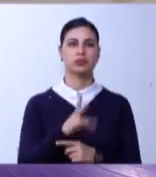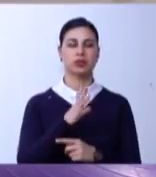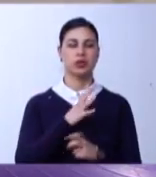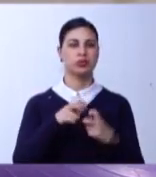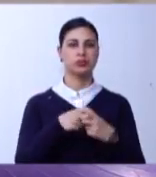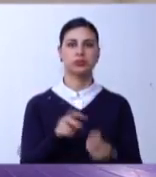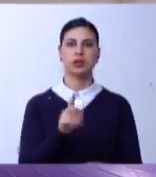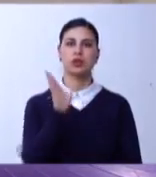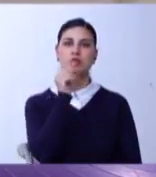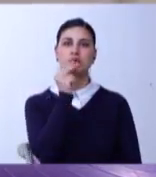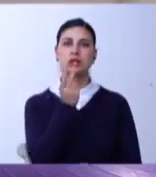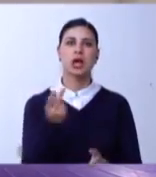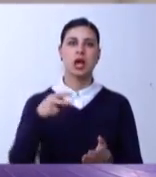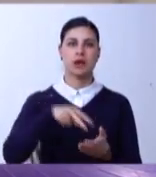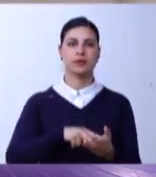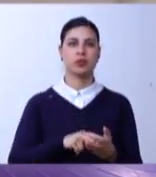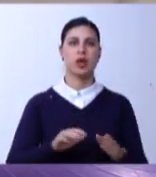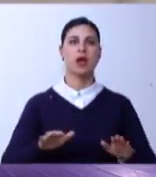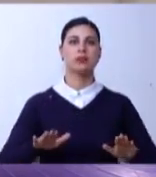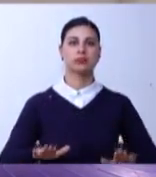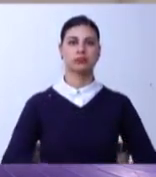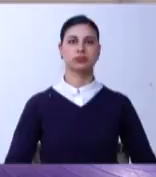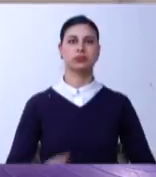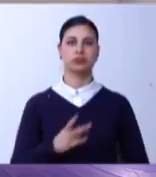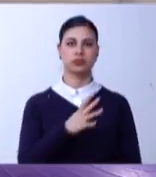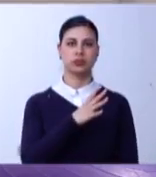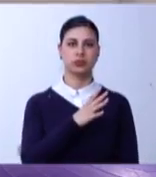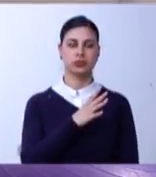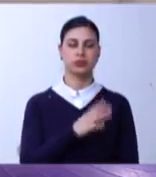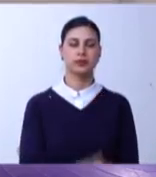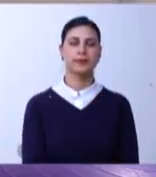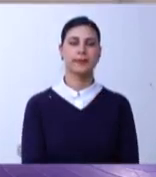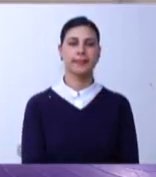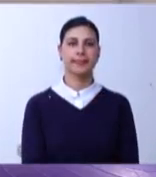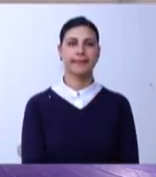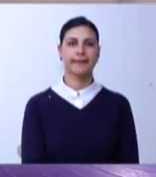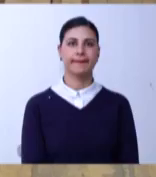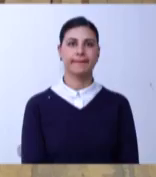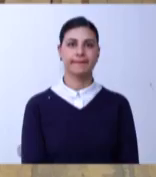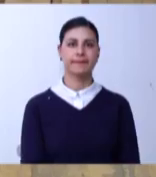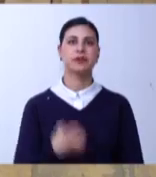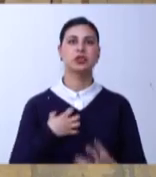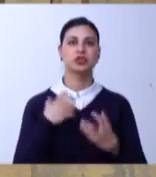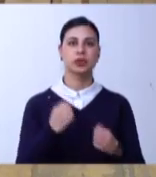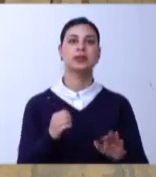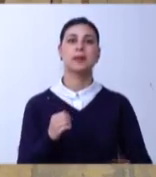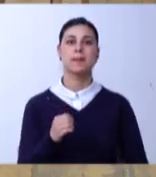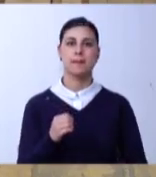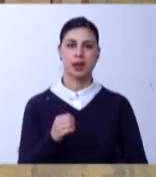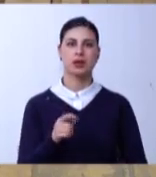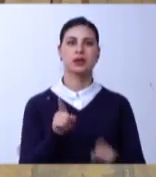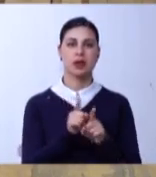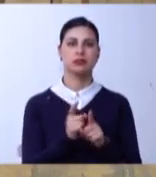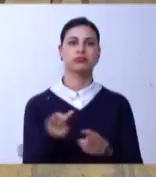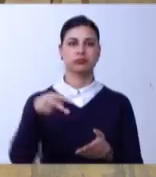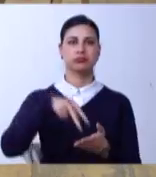და წამოდგომისას ვეყრდნობით სახელურებს, თუ გნებავთ დამხმარეს წინ, სულერთია ჯამთელ ფეხს და ვცდილობთ წამოუდგეთ